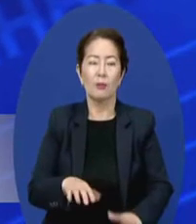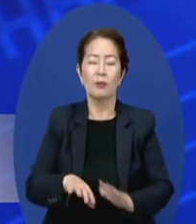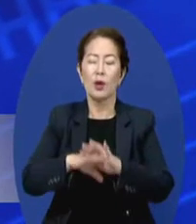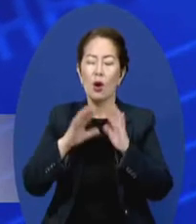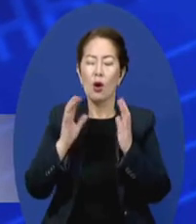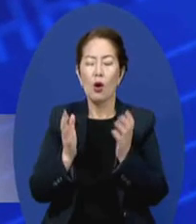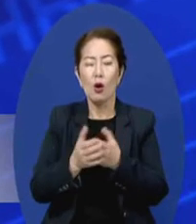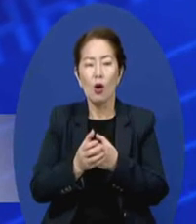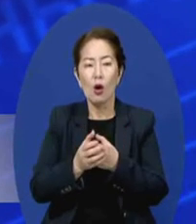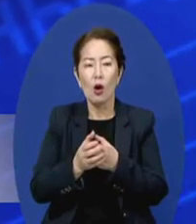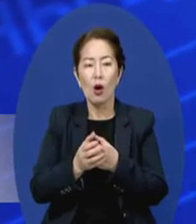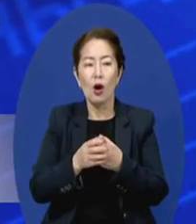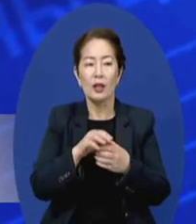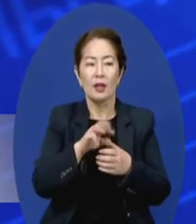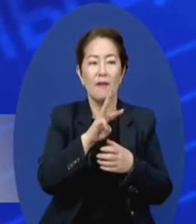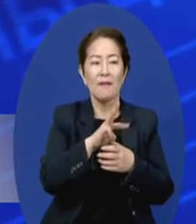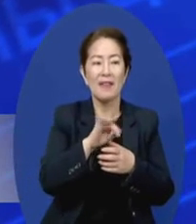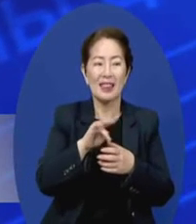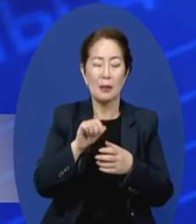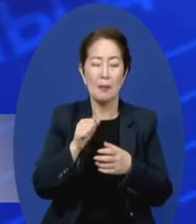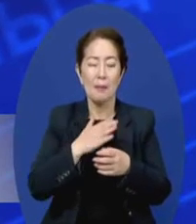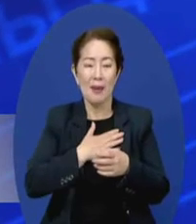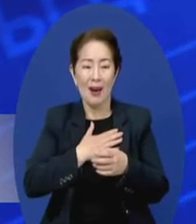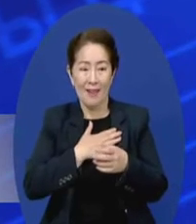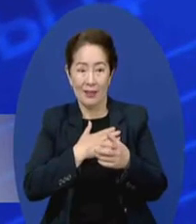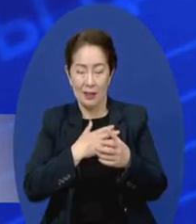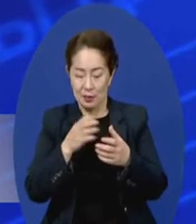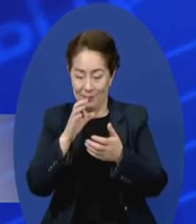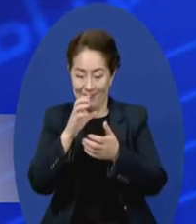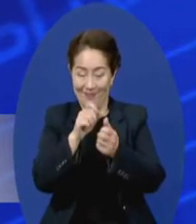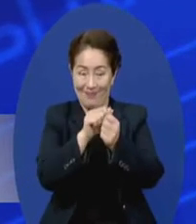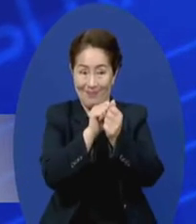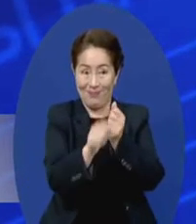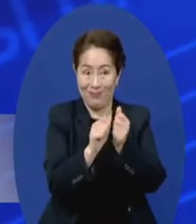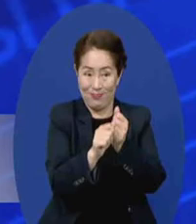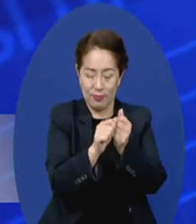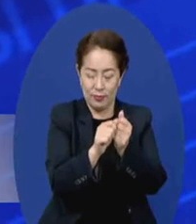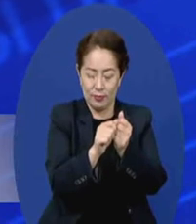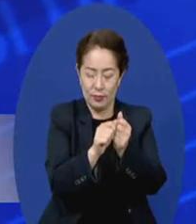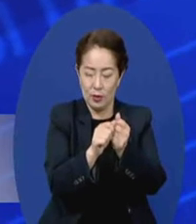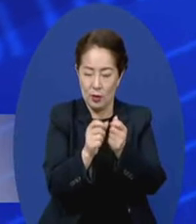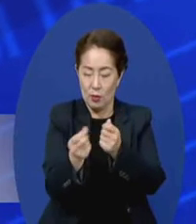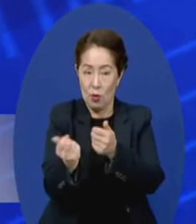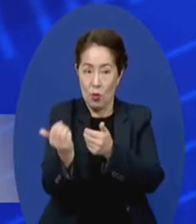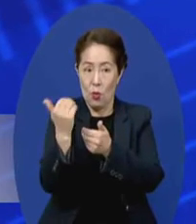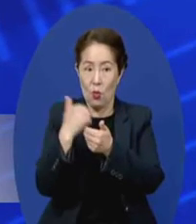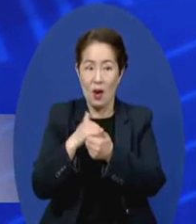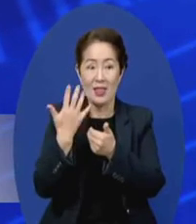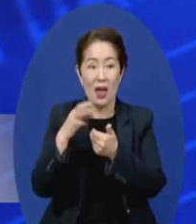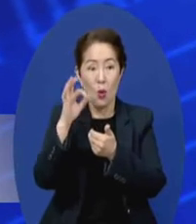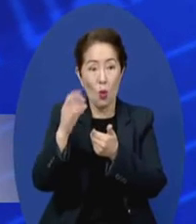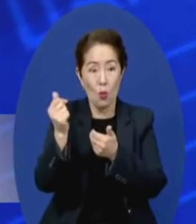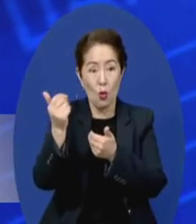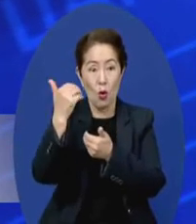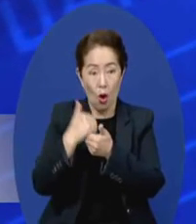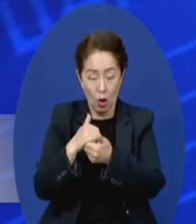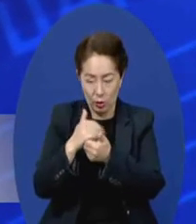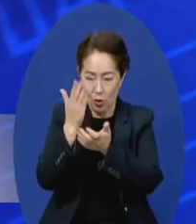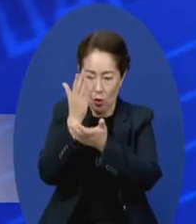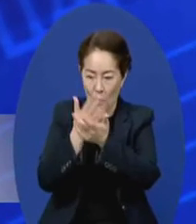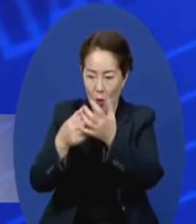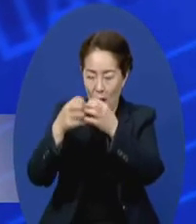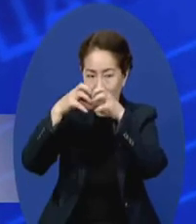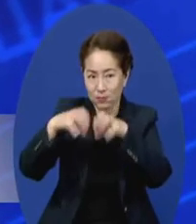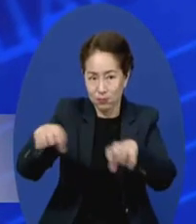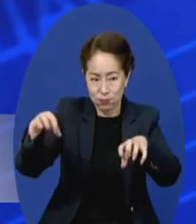Hands Foundation санд энэ одоо пянзны 50% орлого нь ороод 50% нь одоо хүү